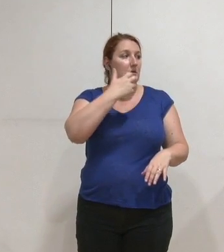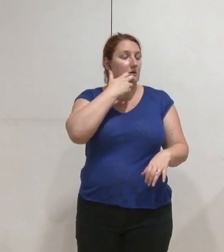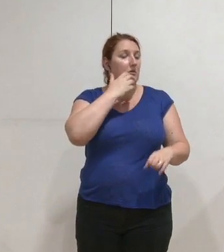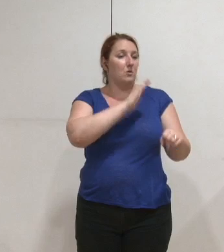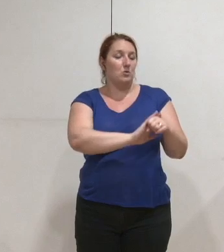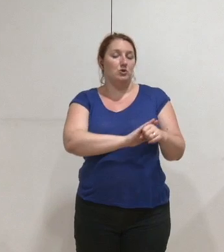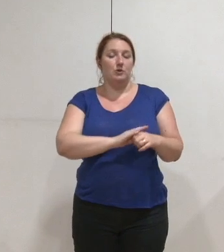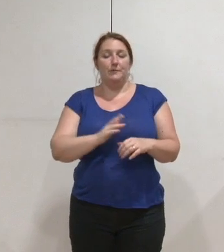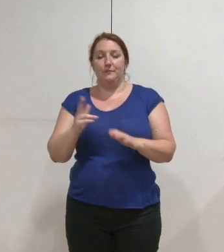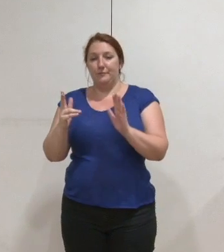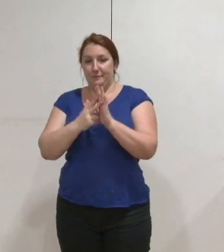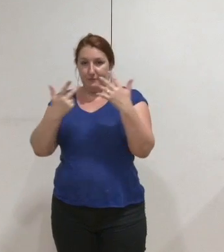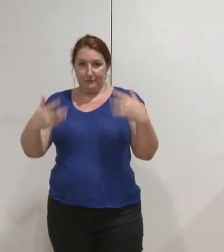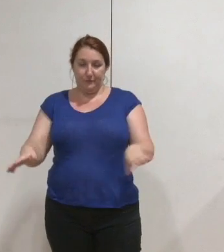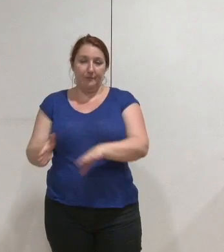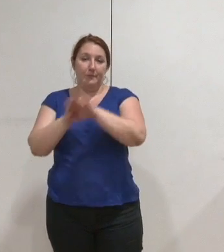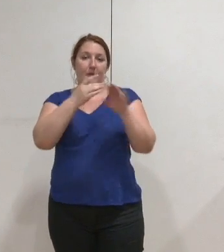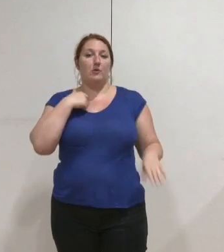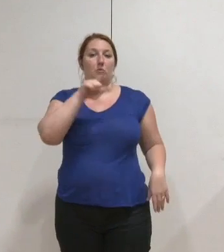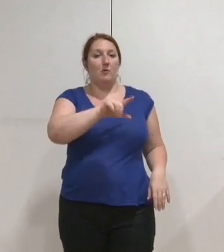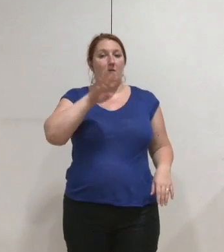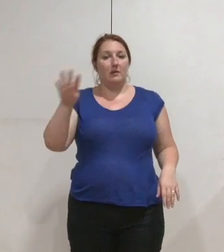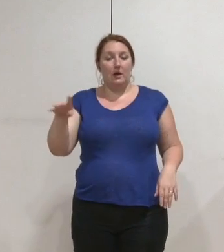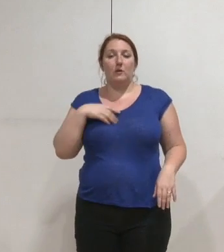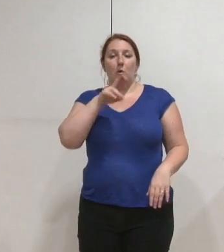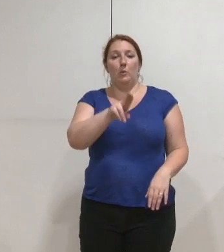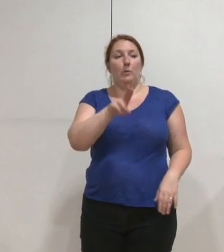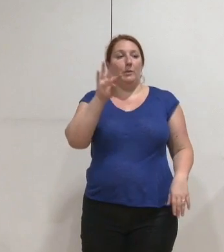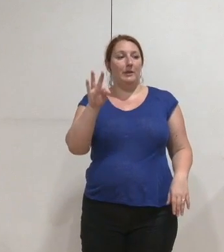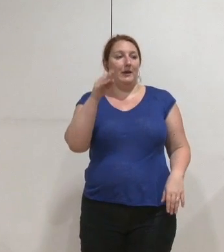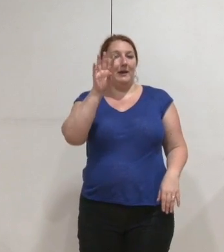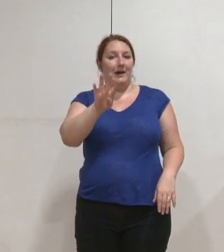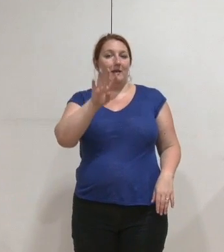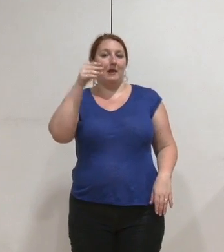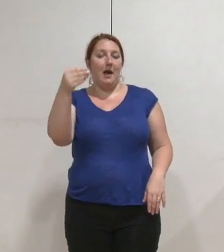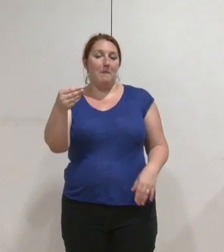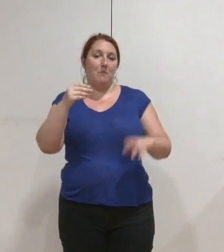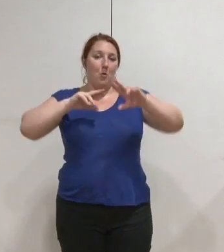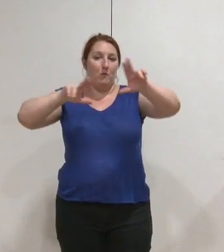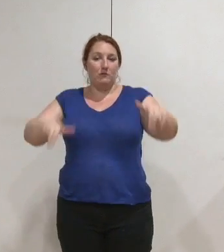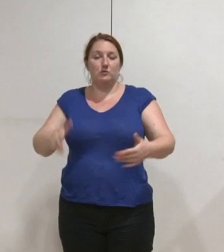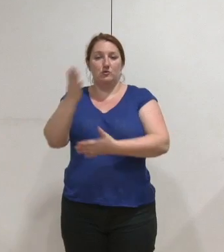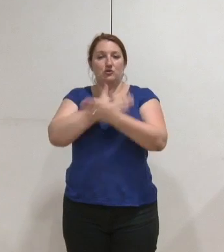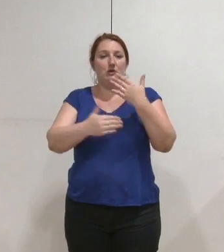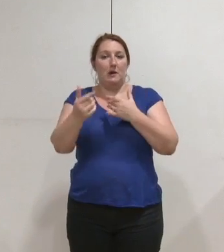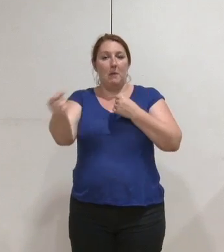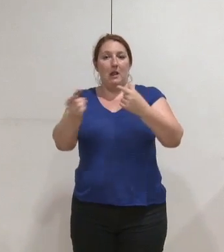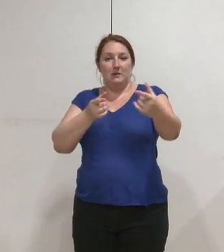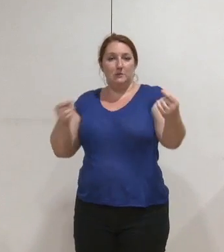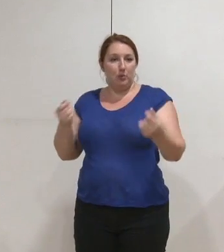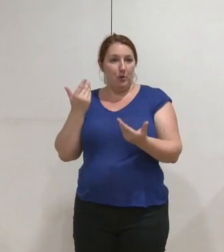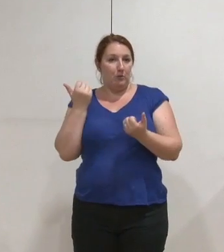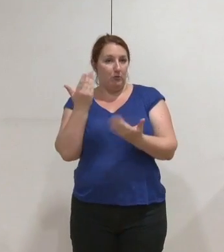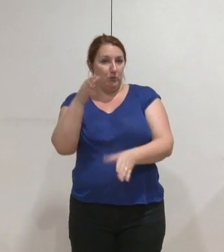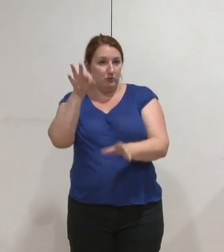la 24 c'est la convention avec l'ut4m au Palais des Sport pimes France je la mets au voix non